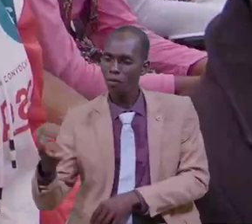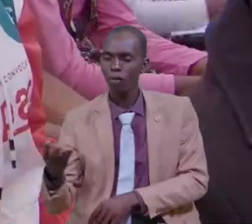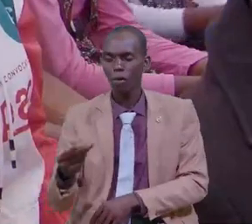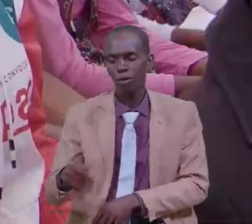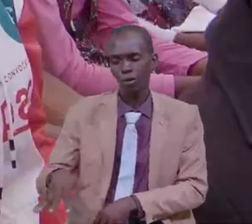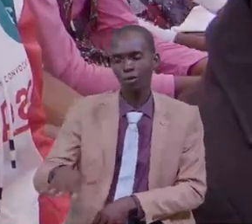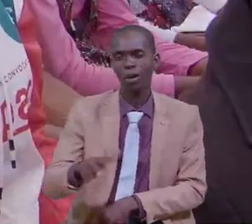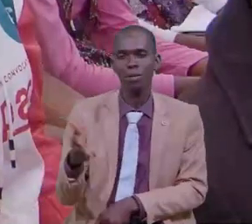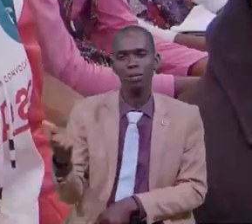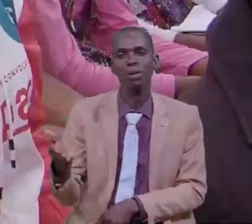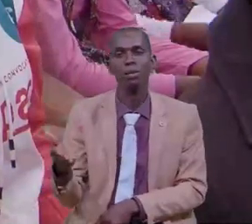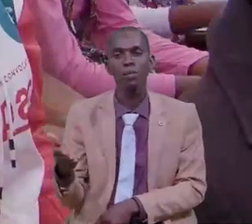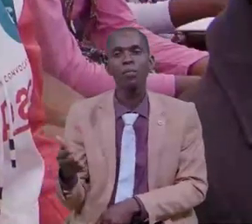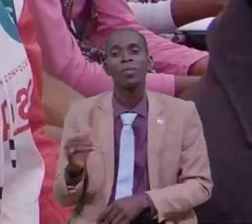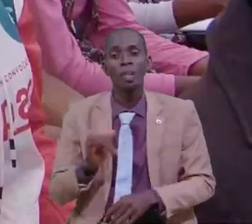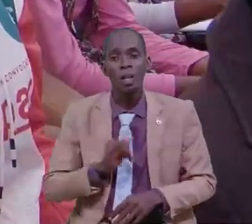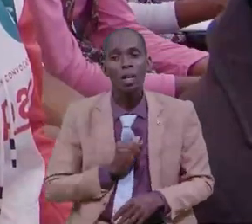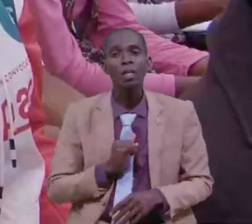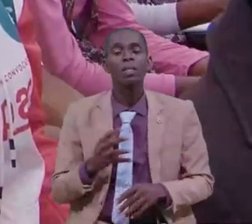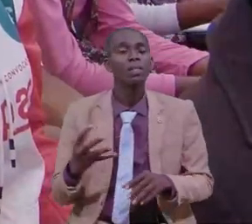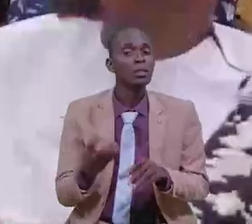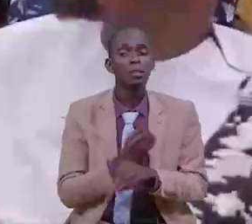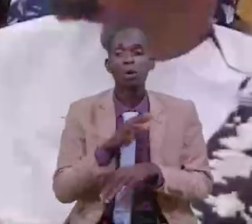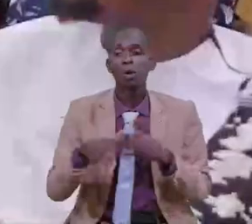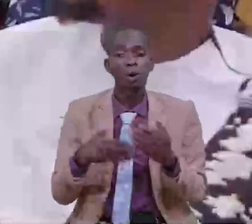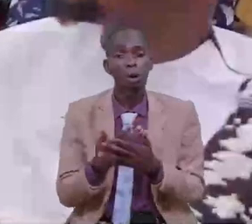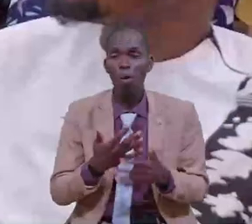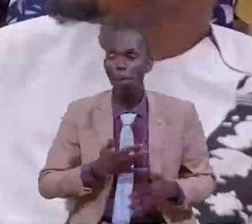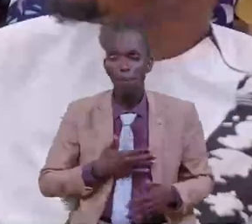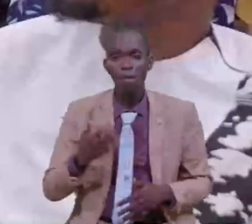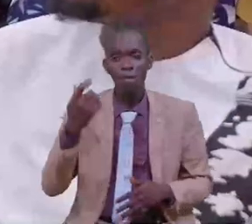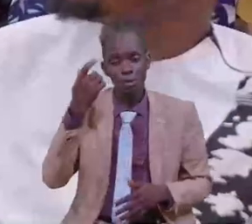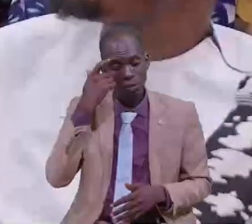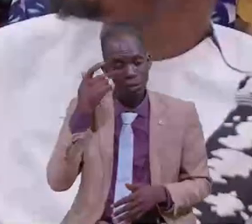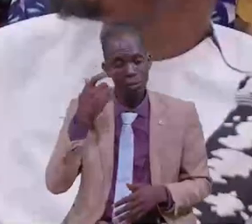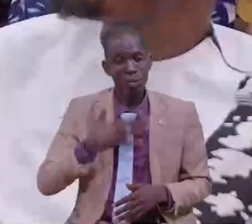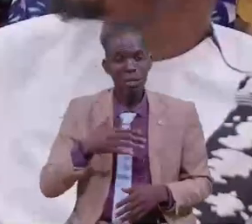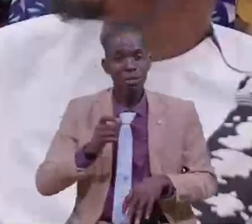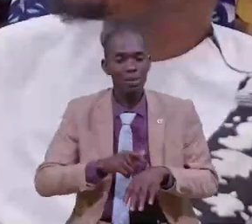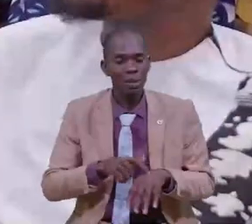quatrième terre. En réalité, je prends tout mon temps